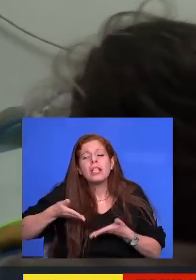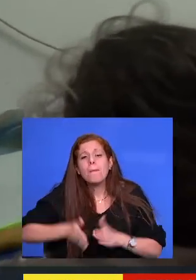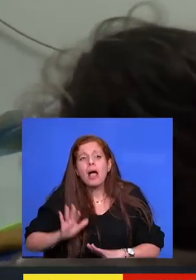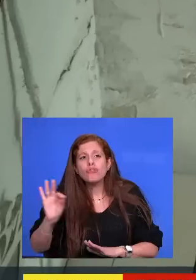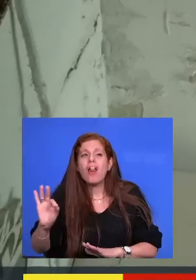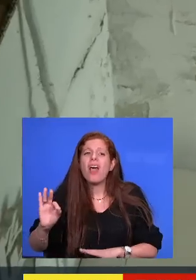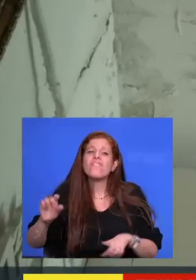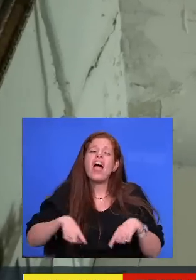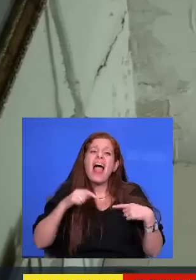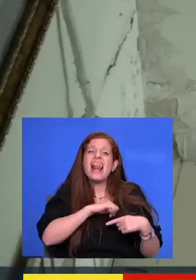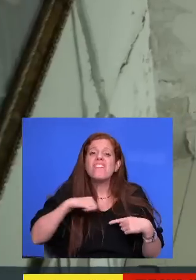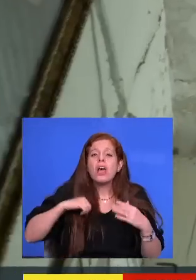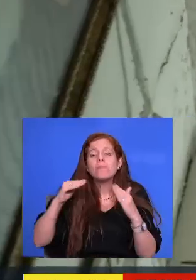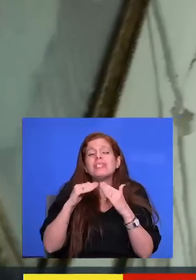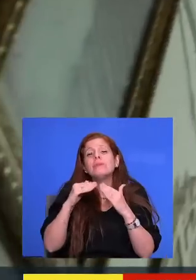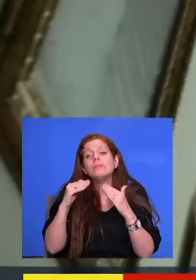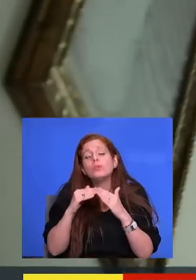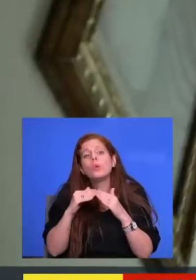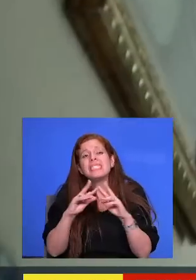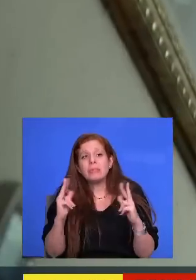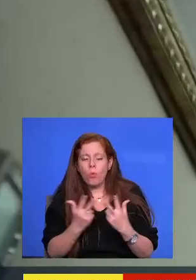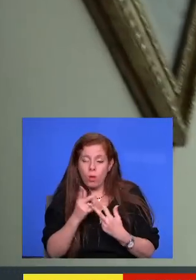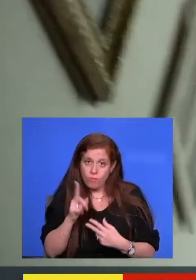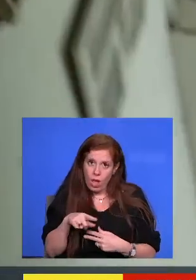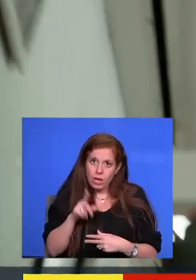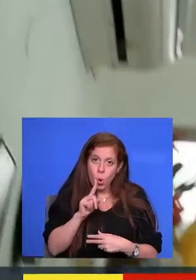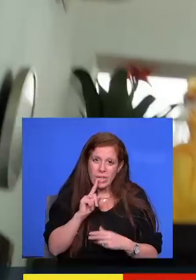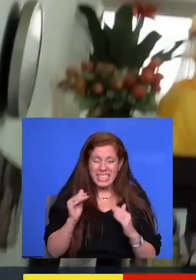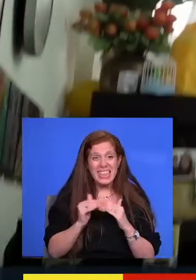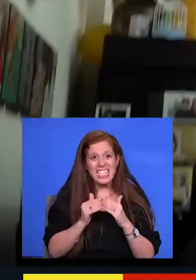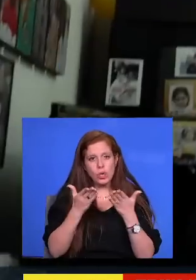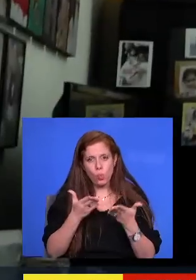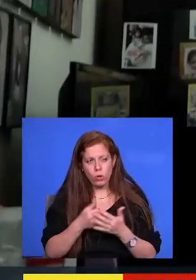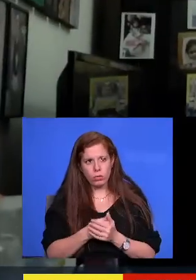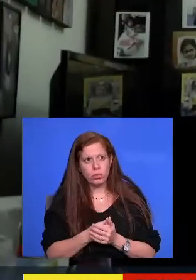ציבורי. אם אפשר לקרוא למקום שהן חיות בו, דיור. יש